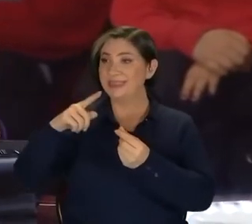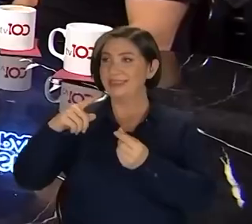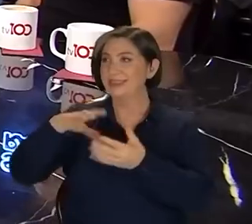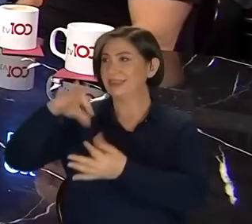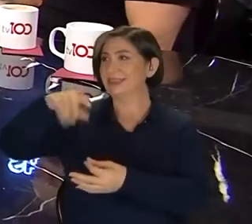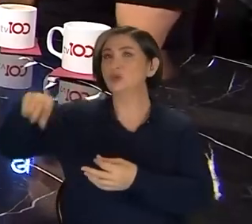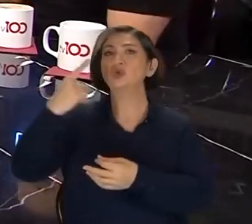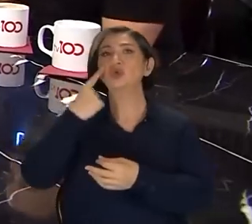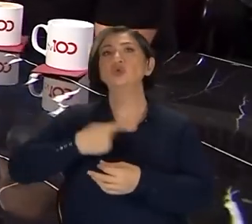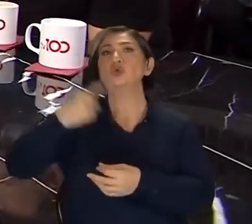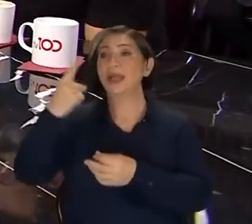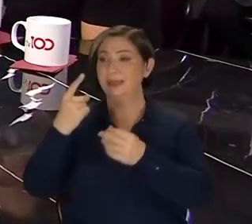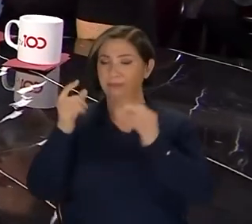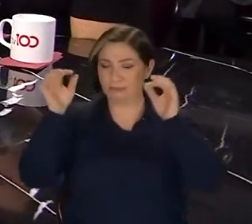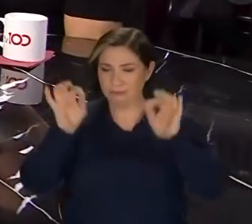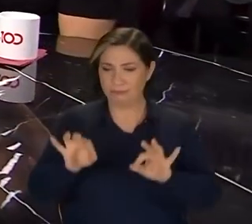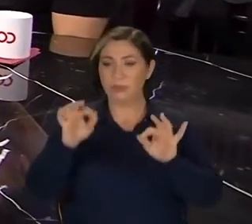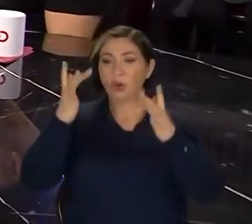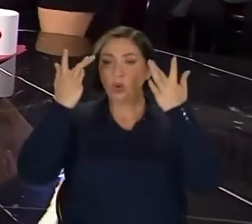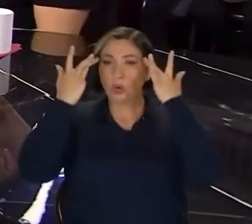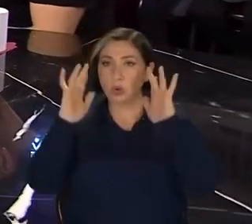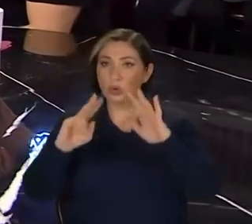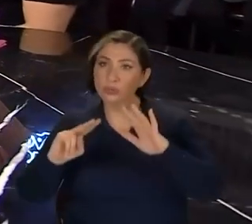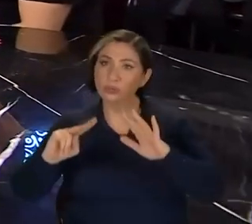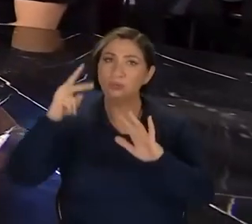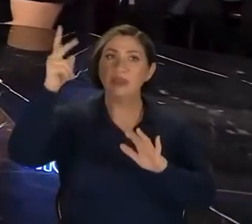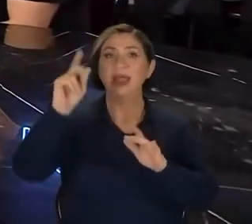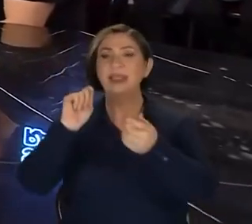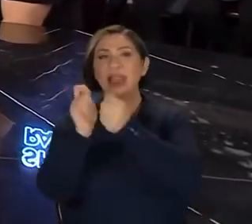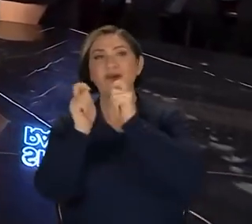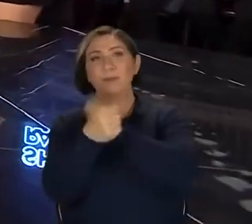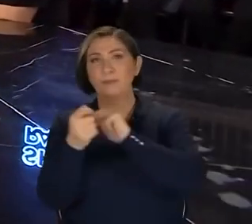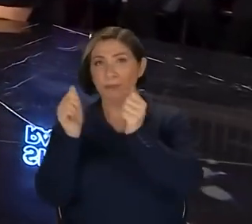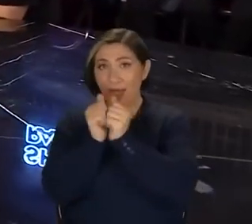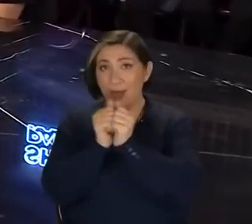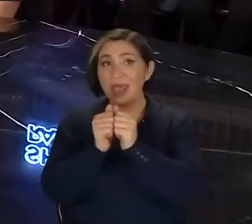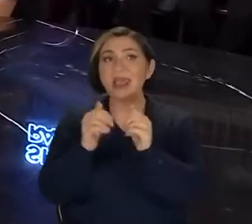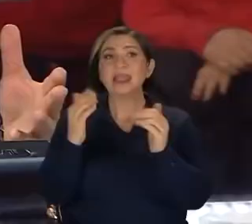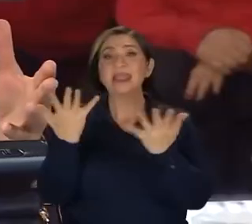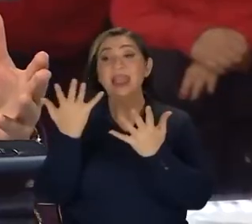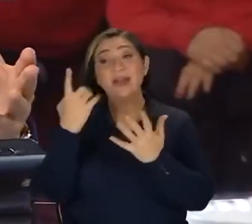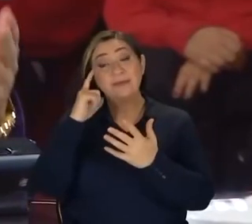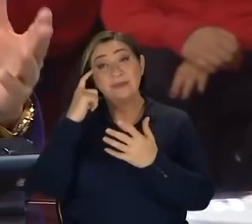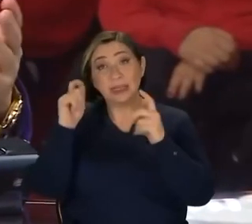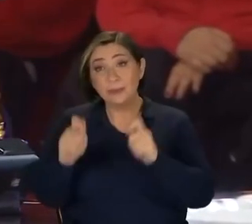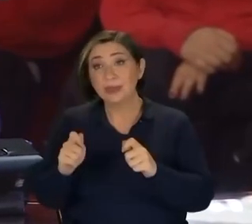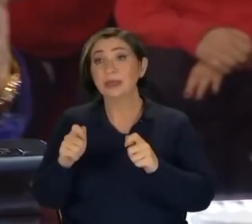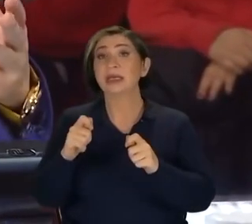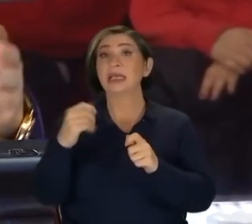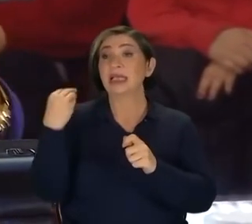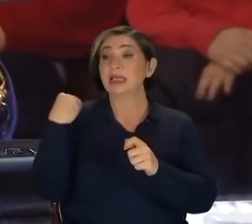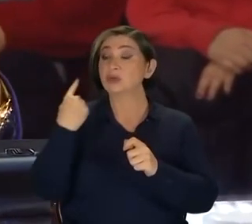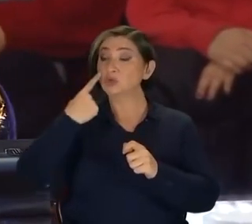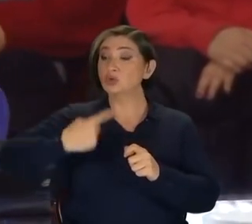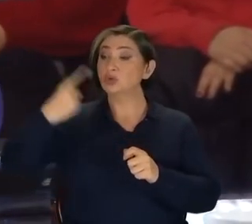bizim cumhuriyetimizle beraber, kültür hamlemizle beraber, devrimlerimizle beraber ne öngörüldü? Ne öngörüldü?